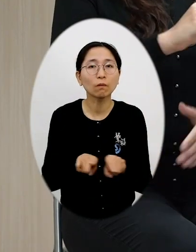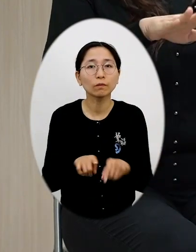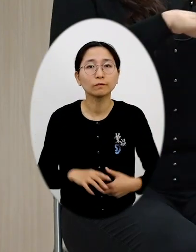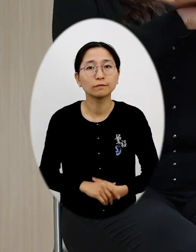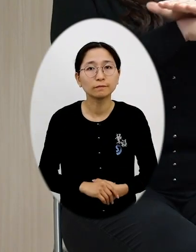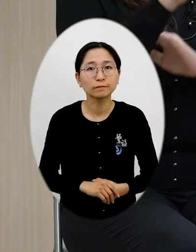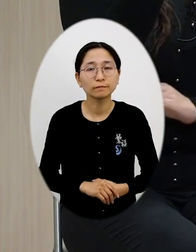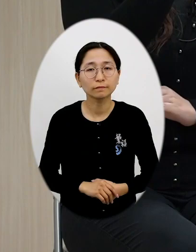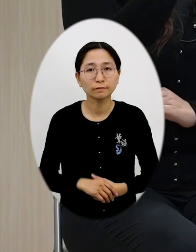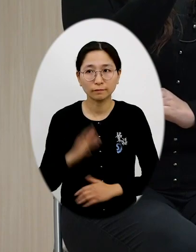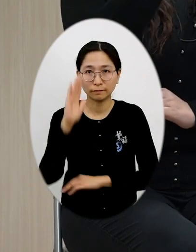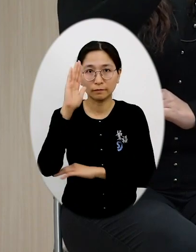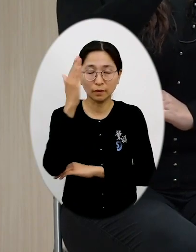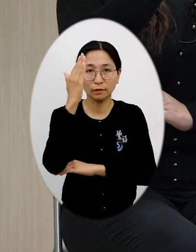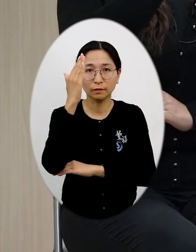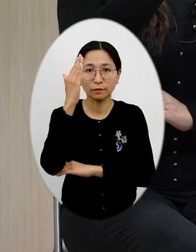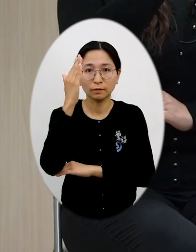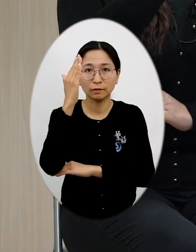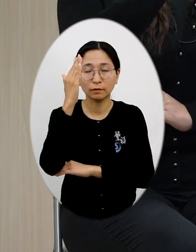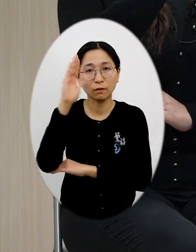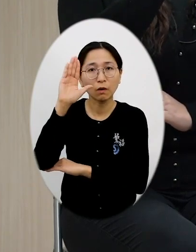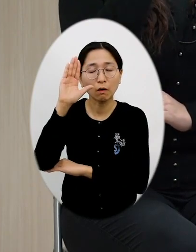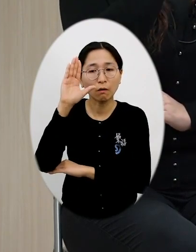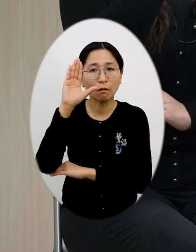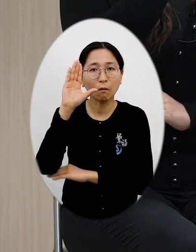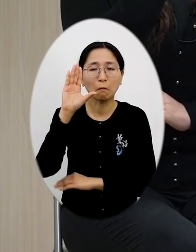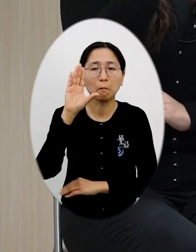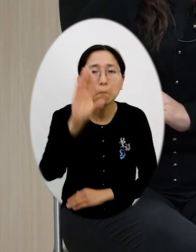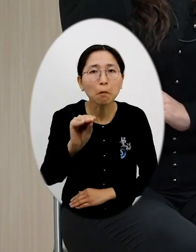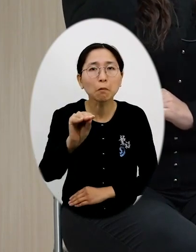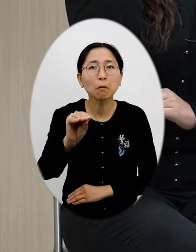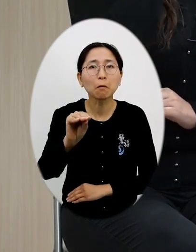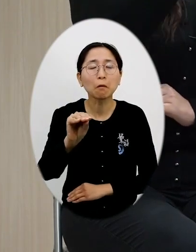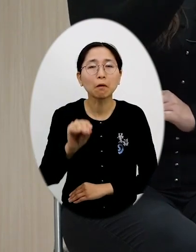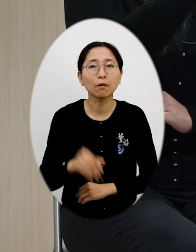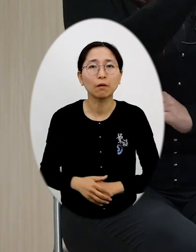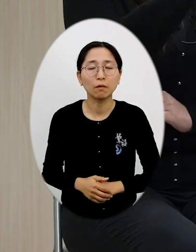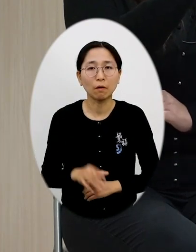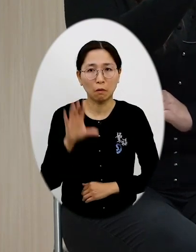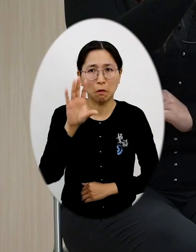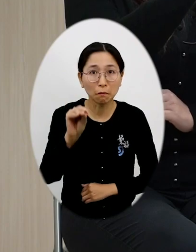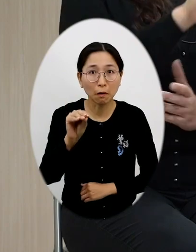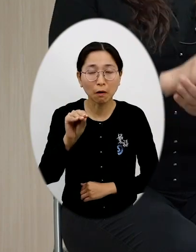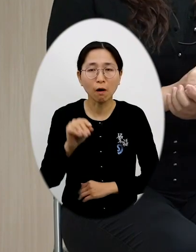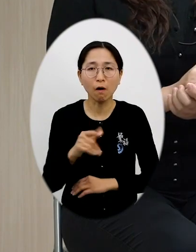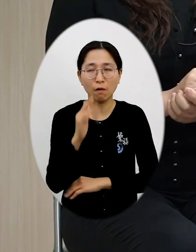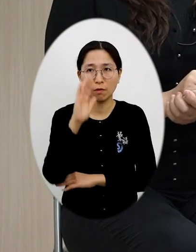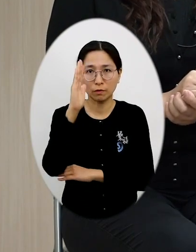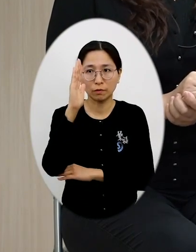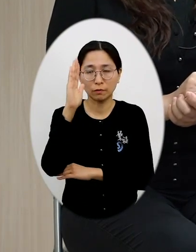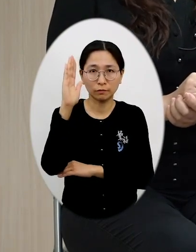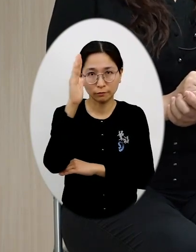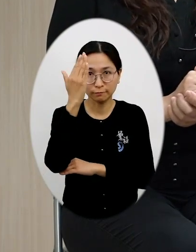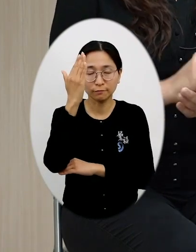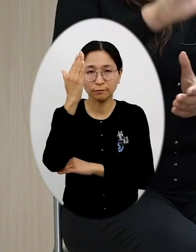山咁样。 O、okay, K， 即系 打侧手。 哦，如果咁样咁样会做代表咩？ 向前就变咗叫人收声。 收声 系啦， 收